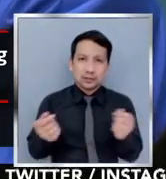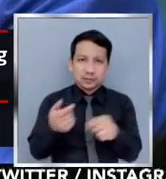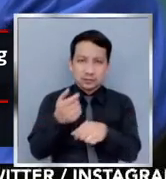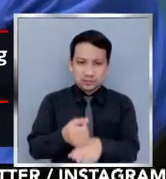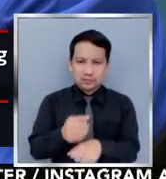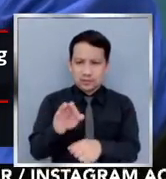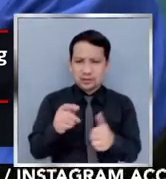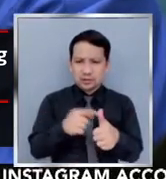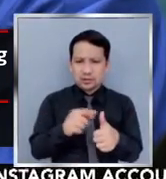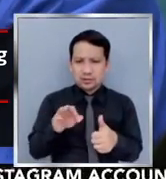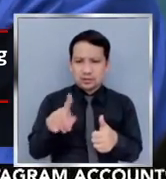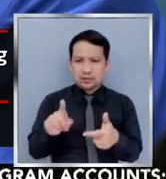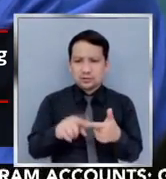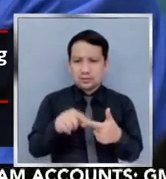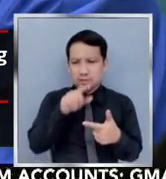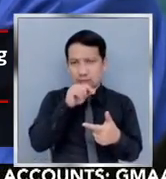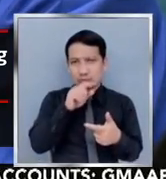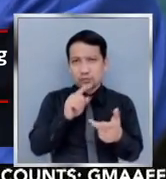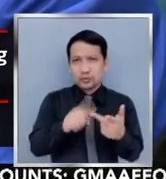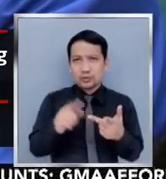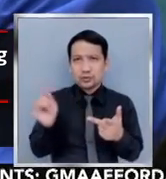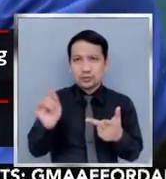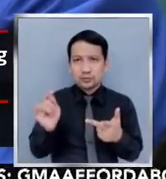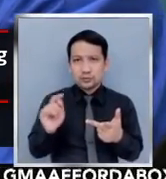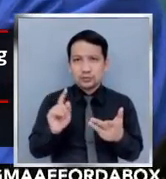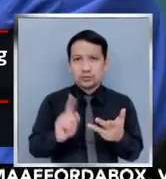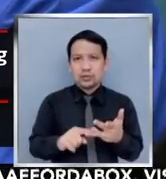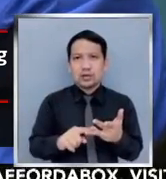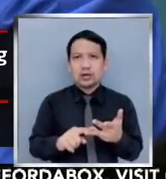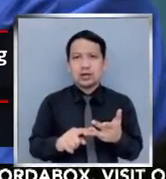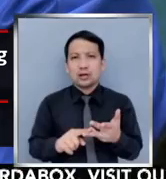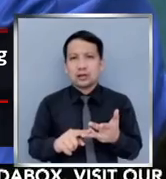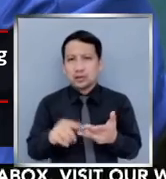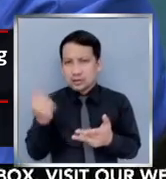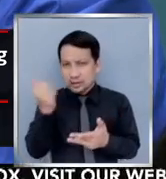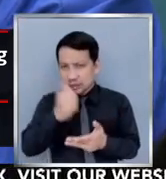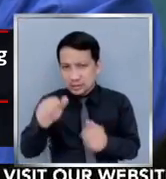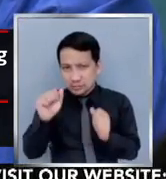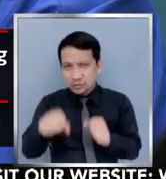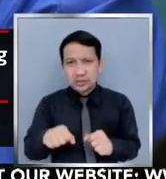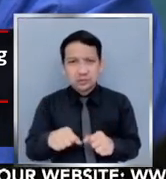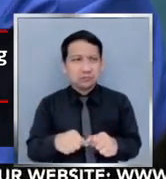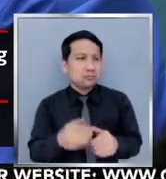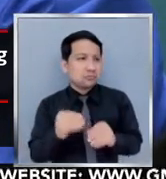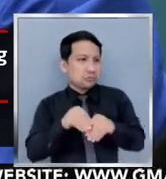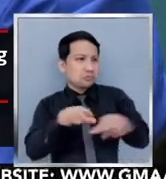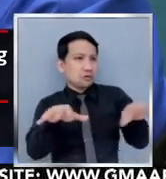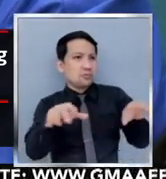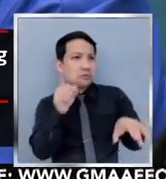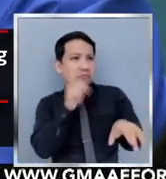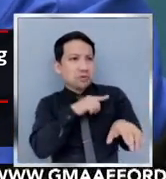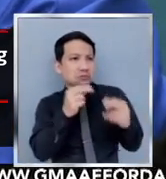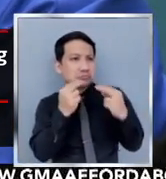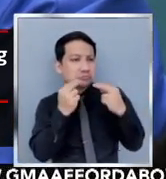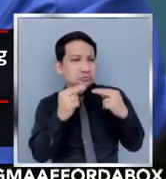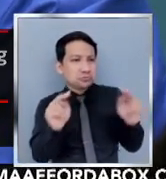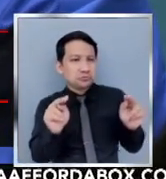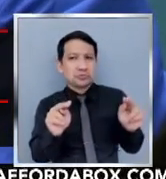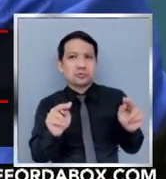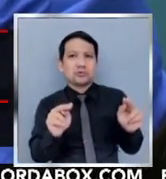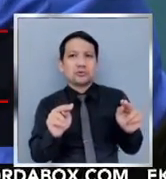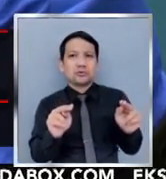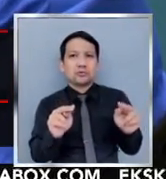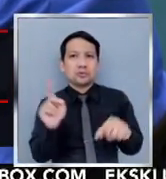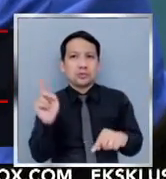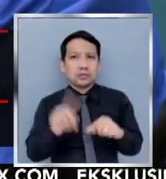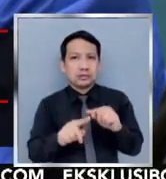Twitter, YouTube, TikTok at iba pa, kahit sino ay pwede na magpakalat ng report na hindi dumadaan sa editor.